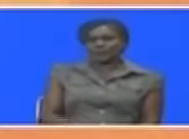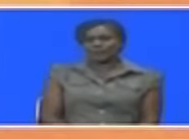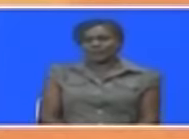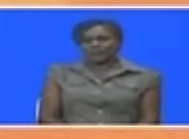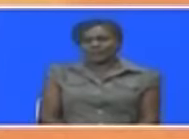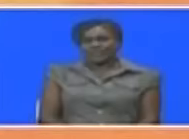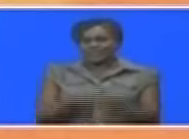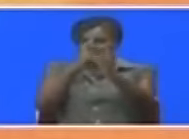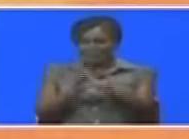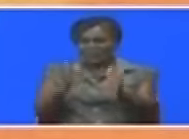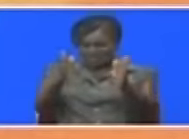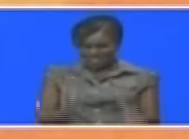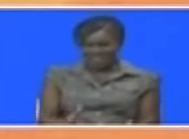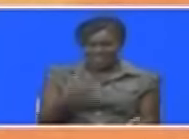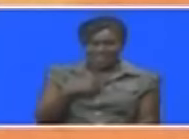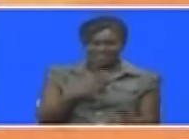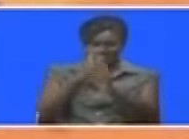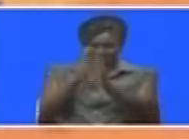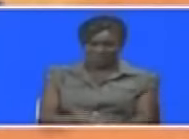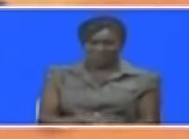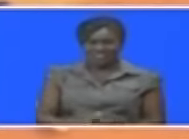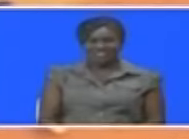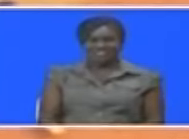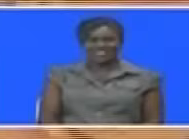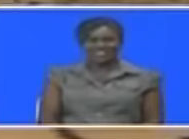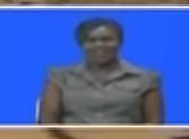Ni kuambua na taarifa hiyo kikamilifu.